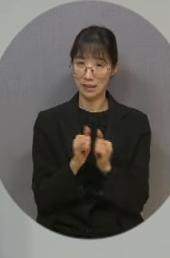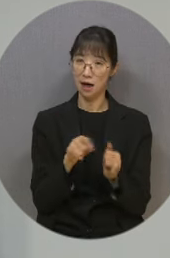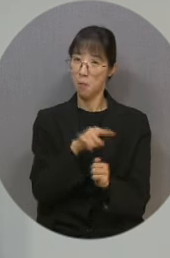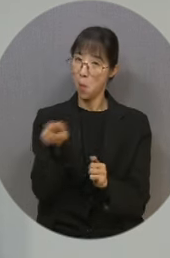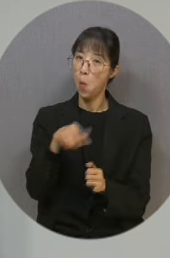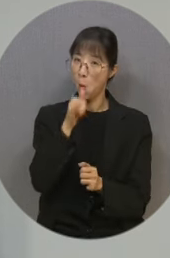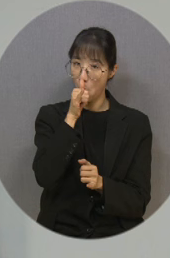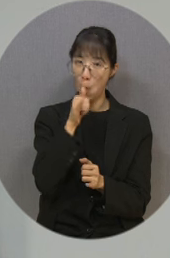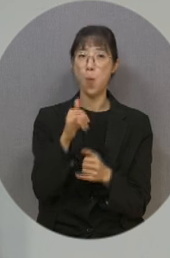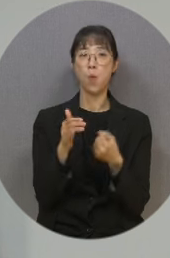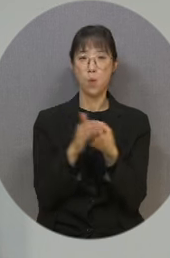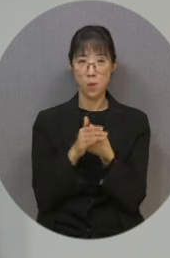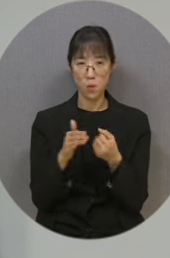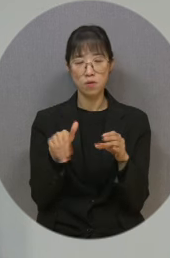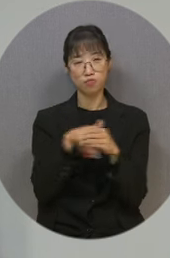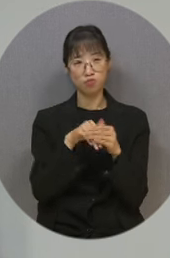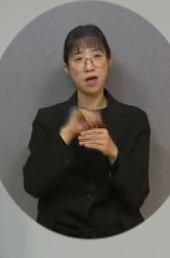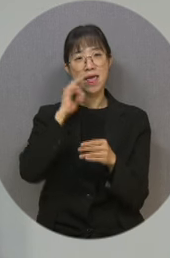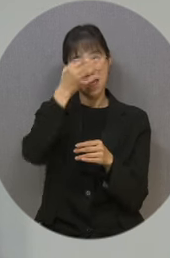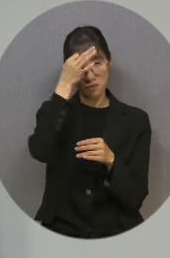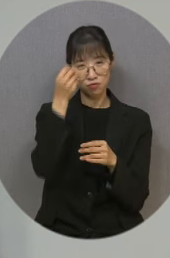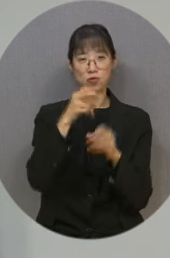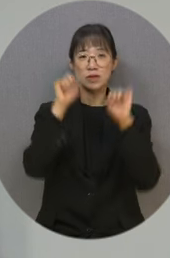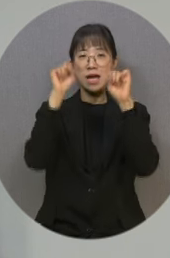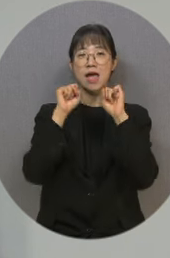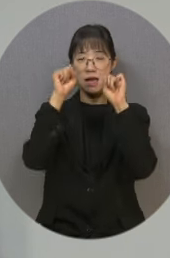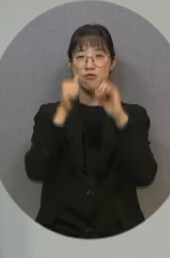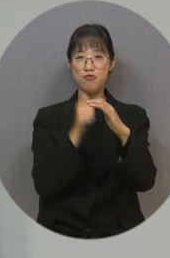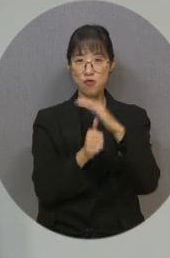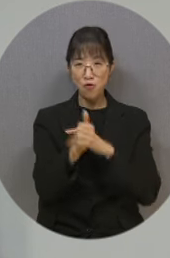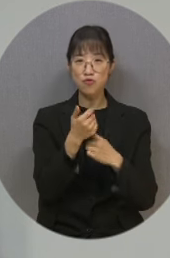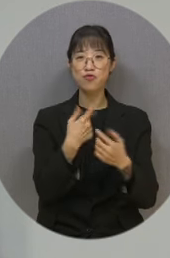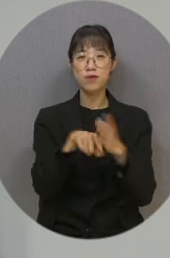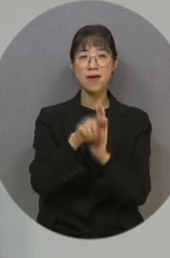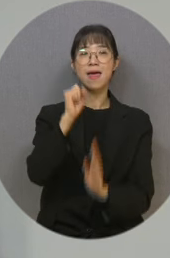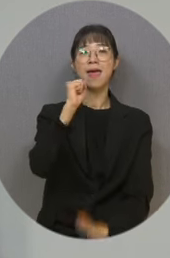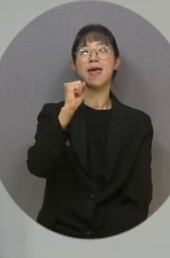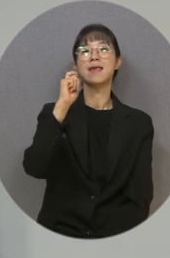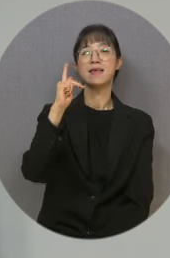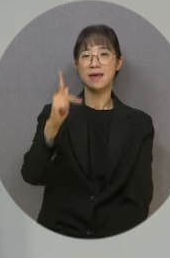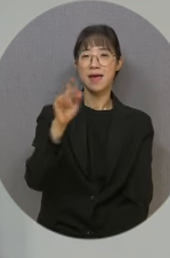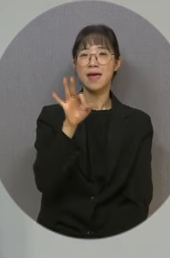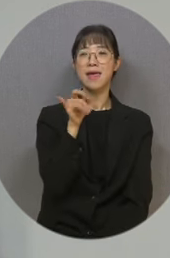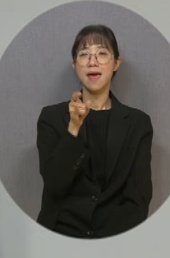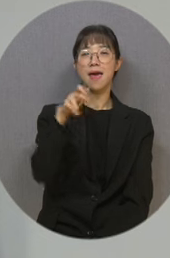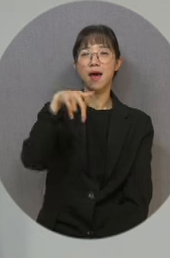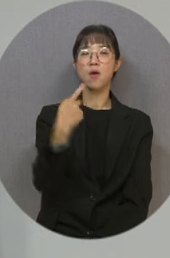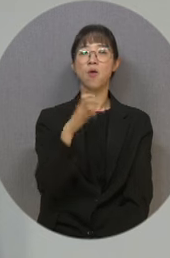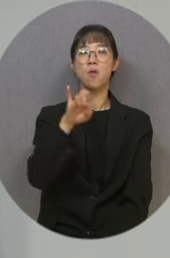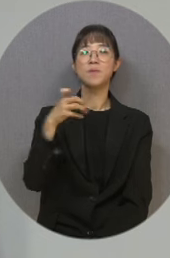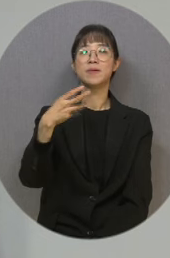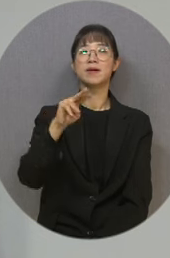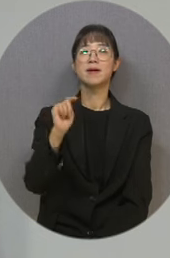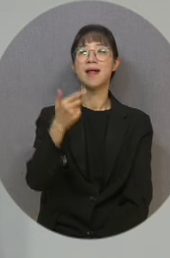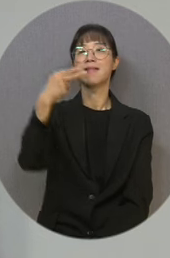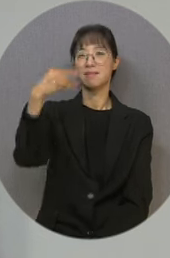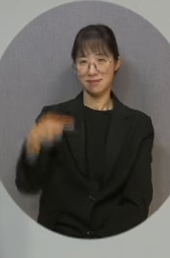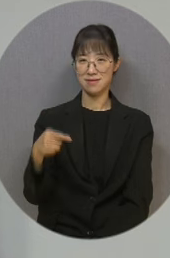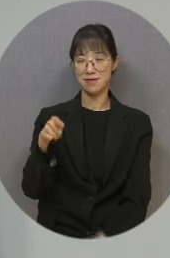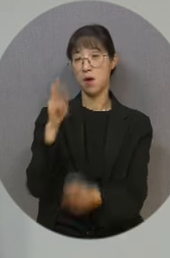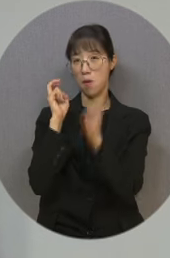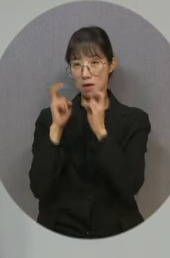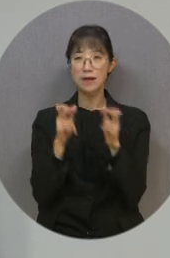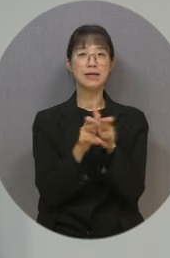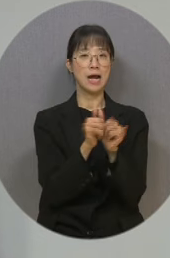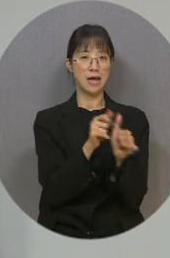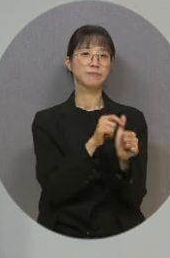많잖아요 그래서 문화 예술인 또는 체육 선수를 위해서 SK 에코플랜트 아고 하는 회사가 있습니다 거기에서도 장애인을